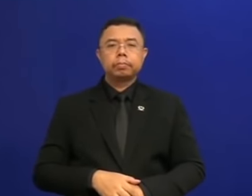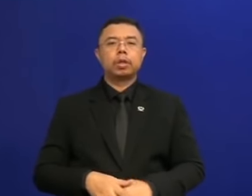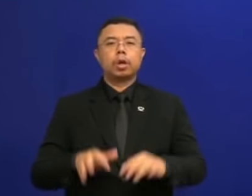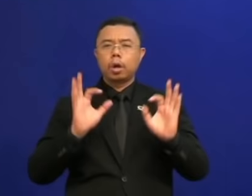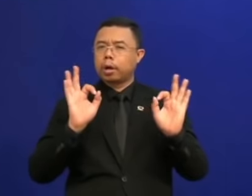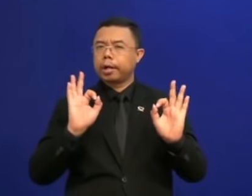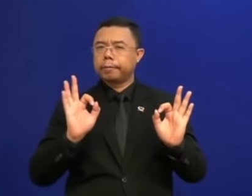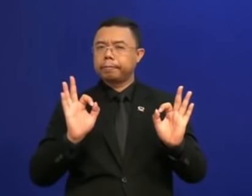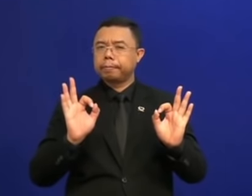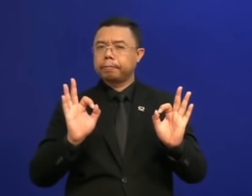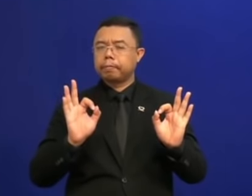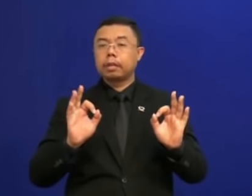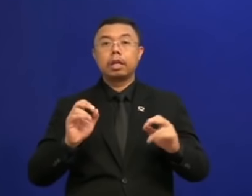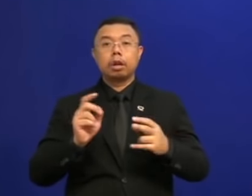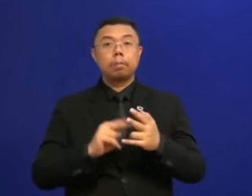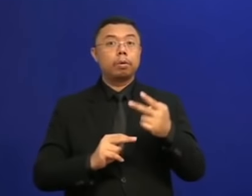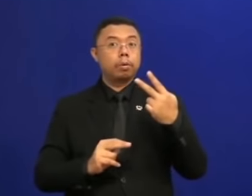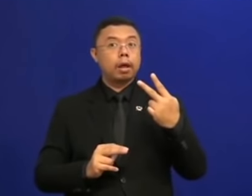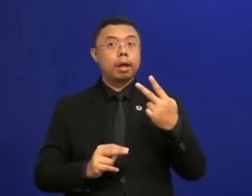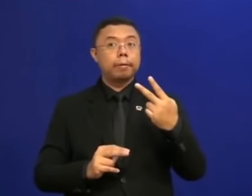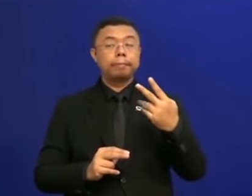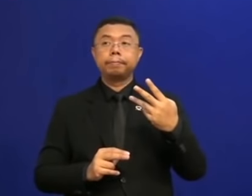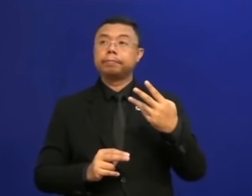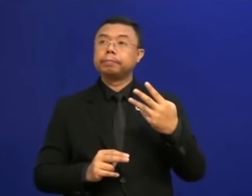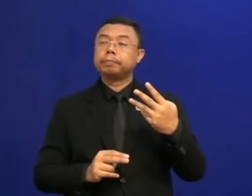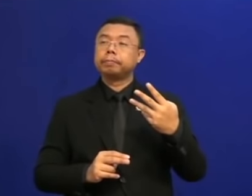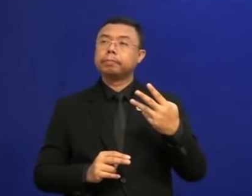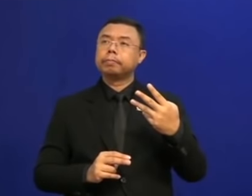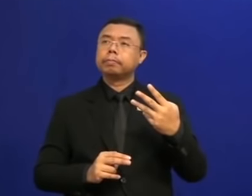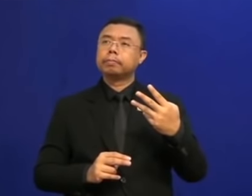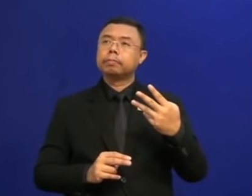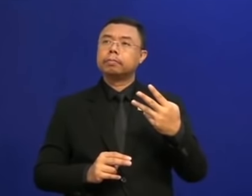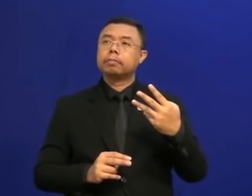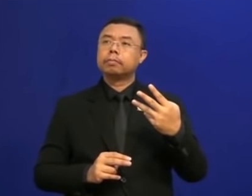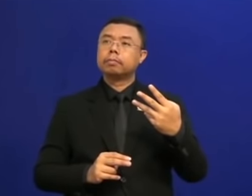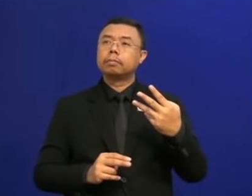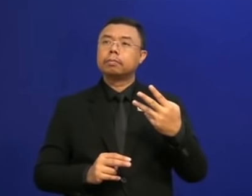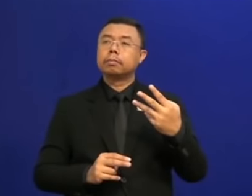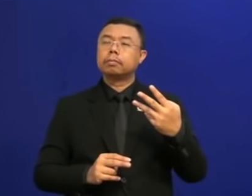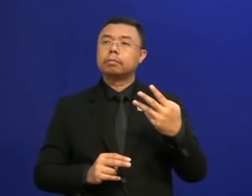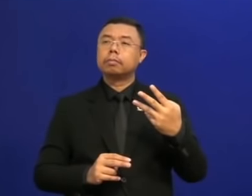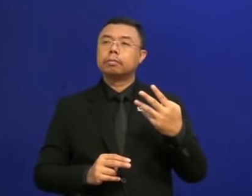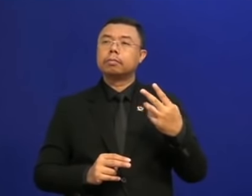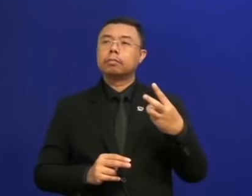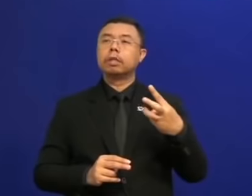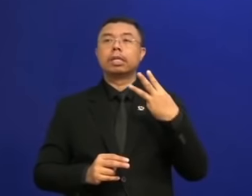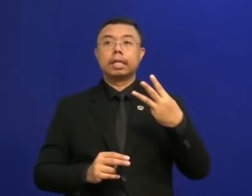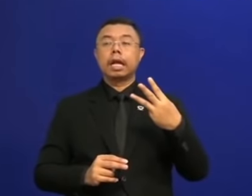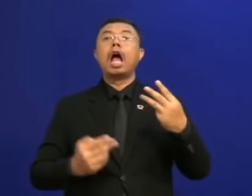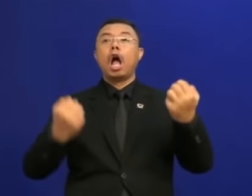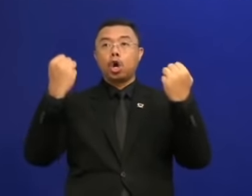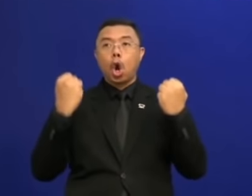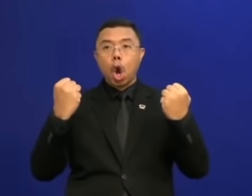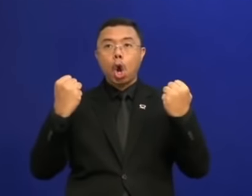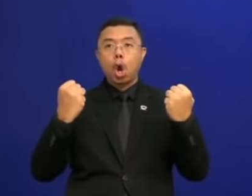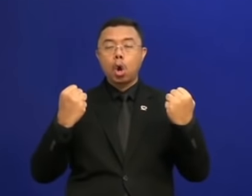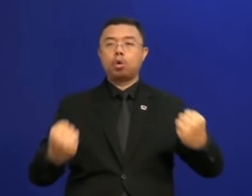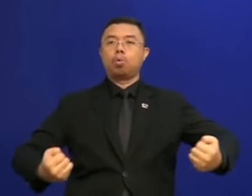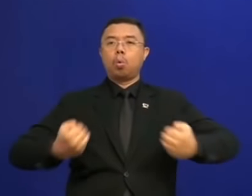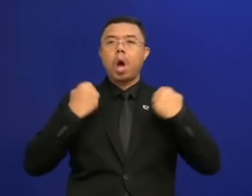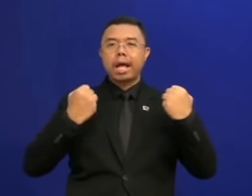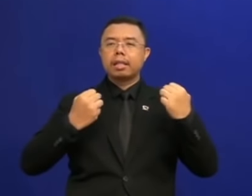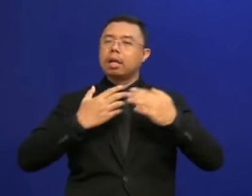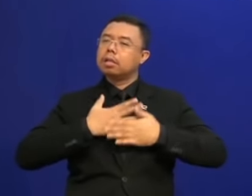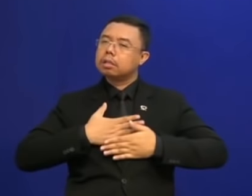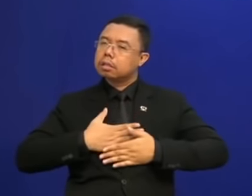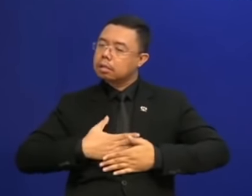oke. Lalu yang berikutnya, saudara. Kokoh, tabah, sabar, menanggung segala sesuatu,